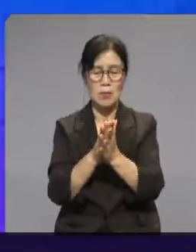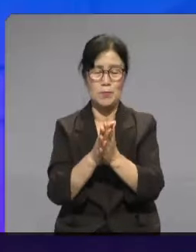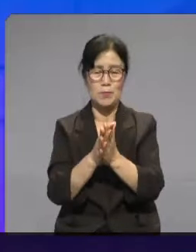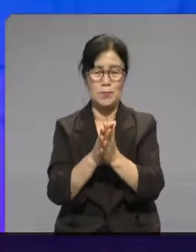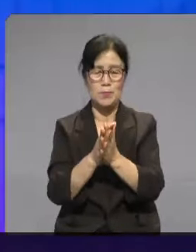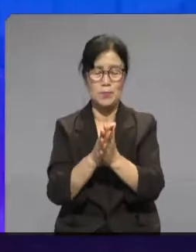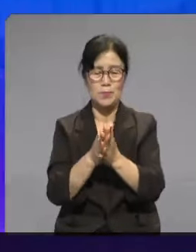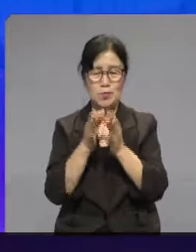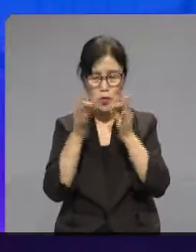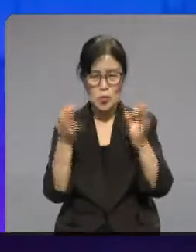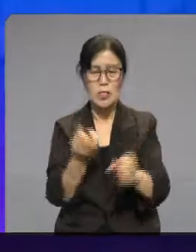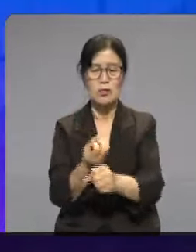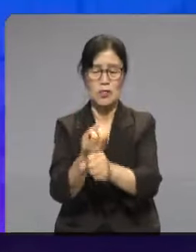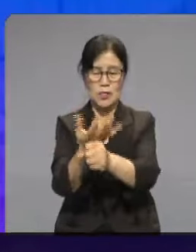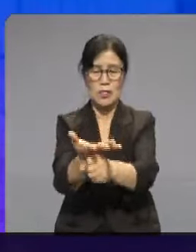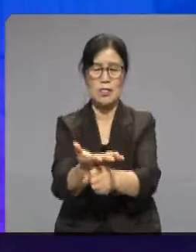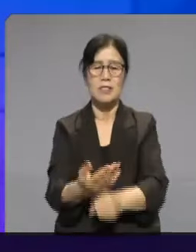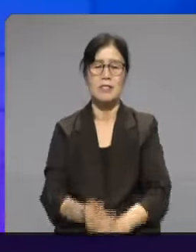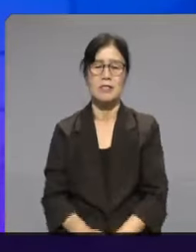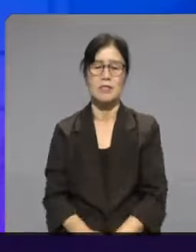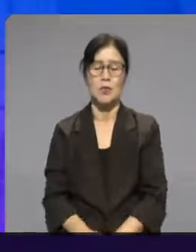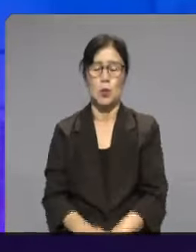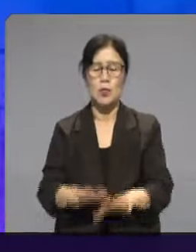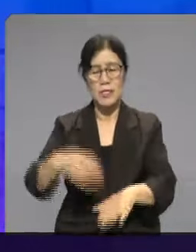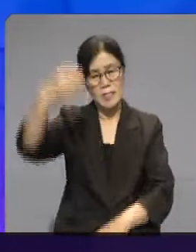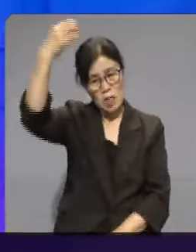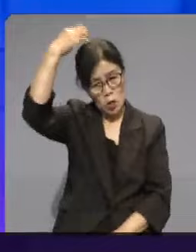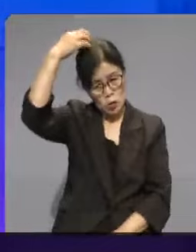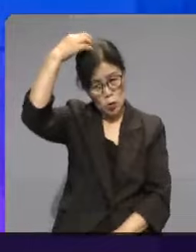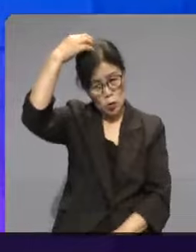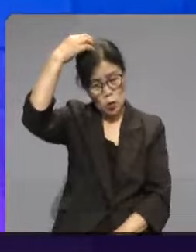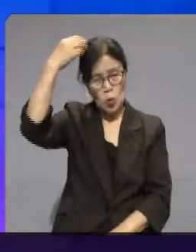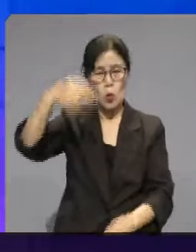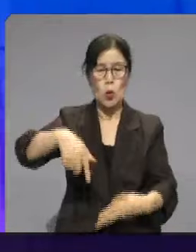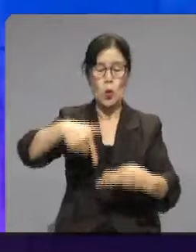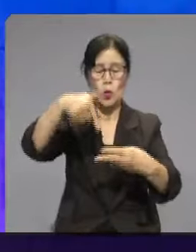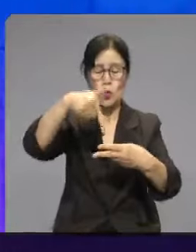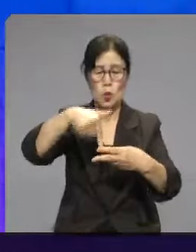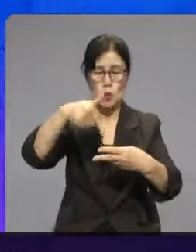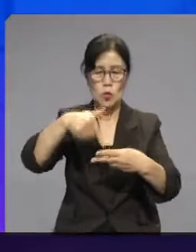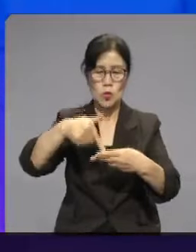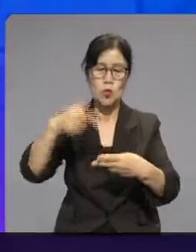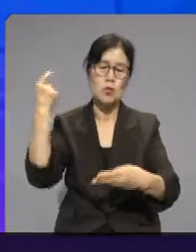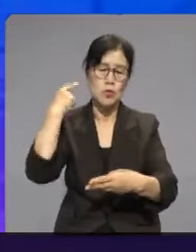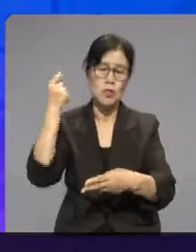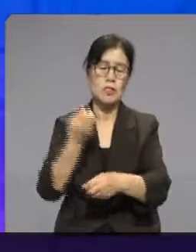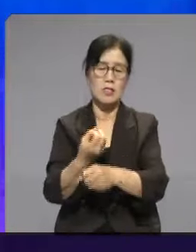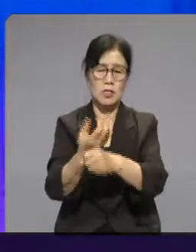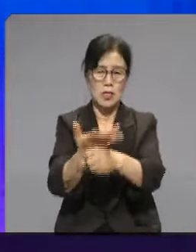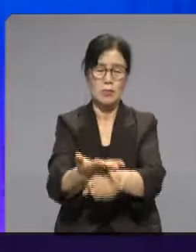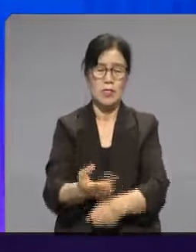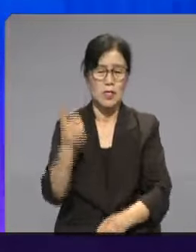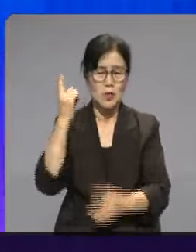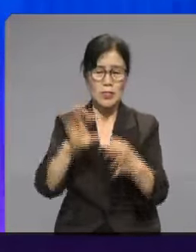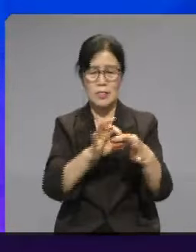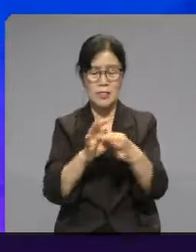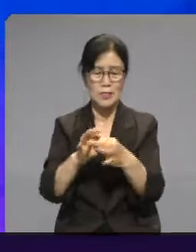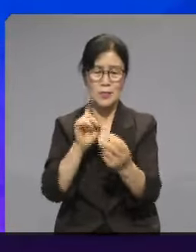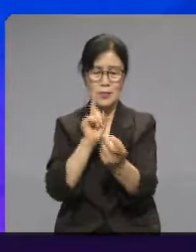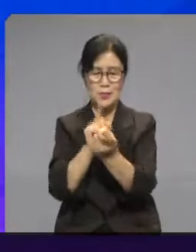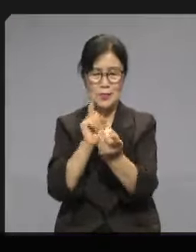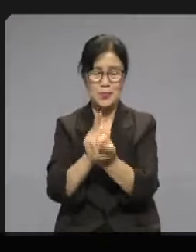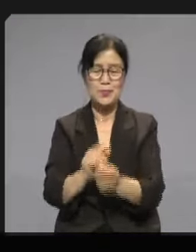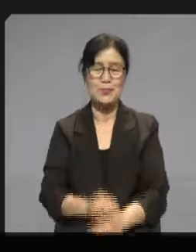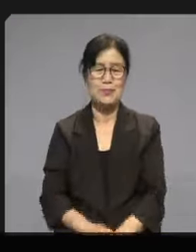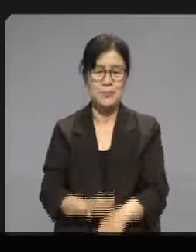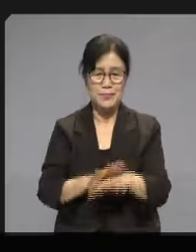생생한 목소리를 전달해 드리고 있죠. 오늘은 영종도와 교동도 소식 들어보겠습니다. 통신원들 만나보겠습니다.